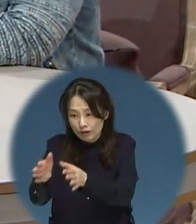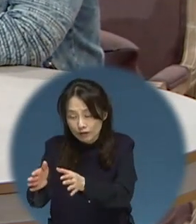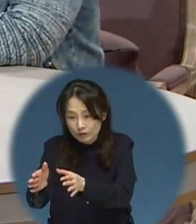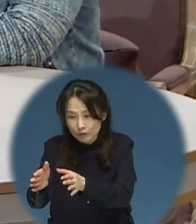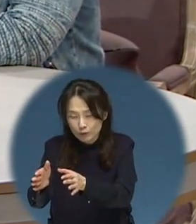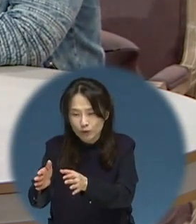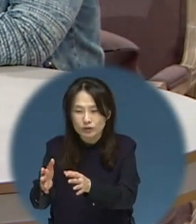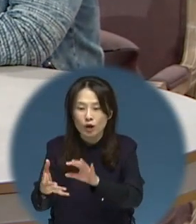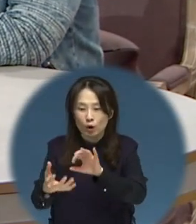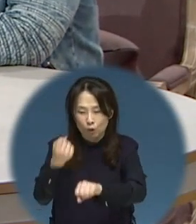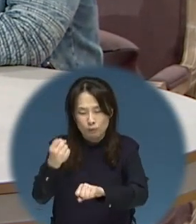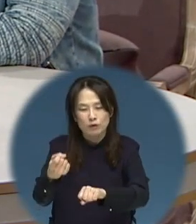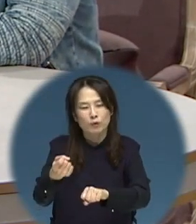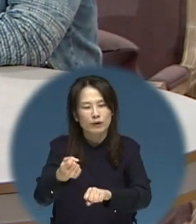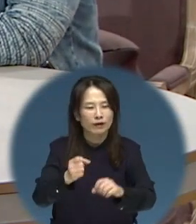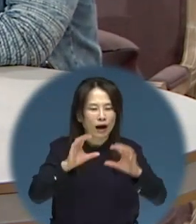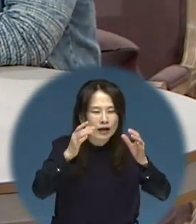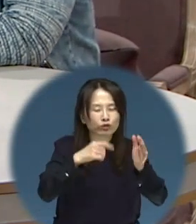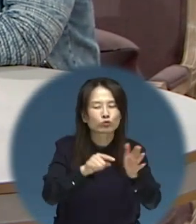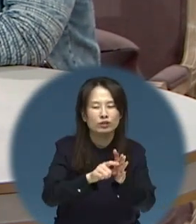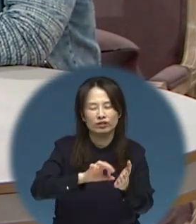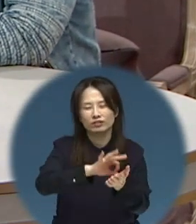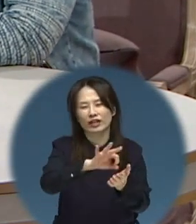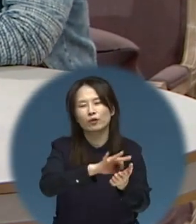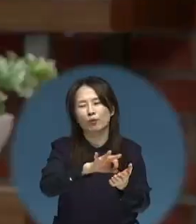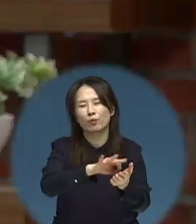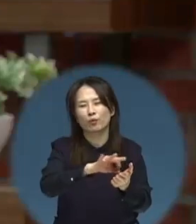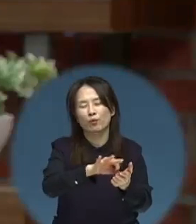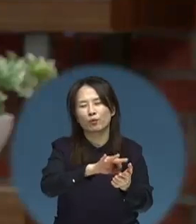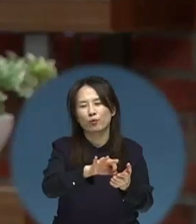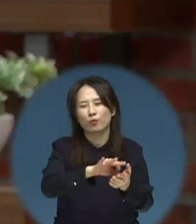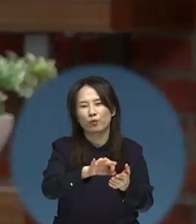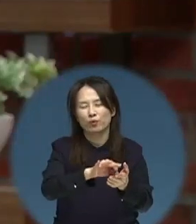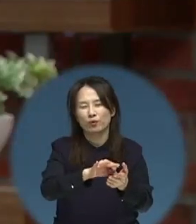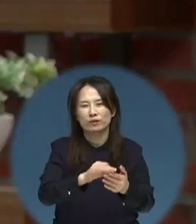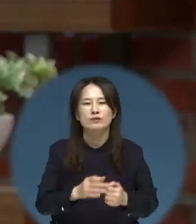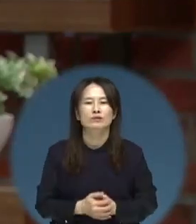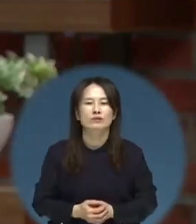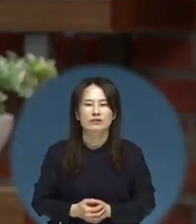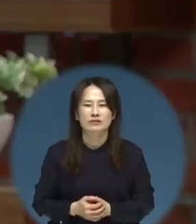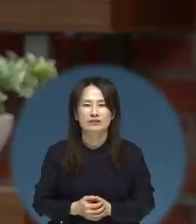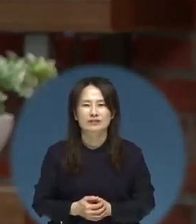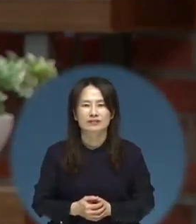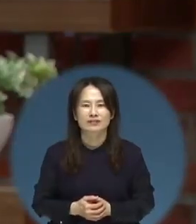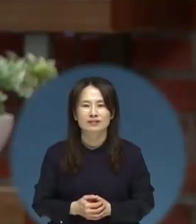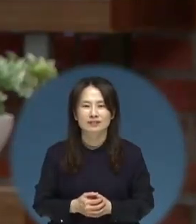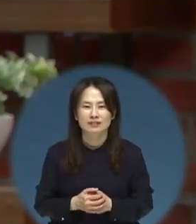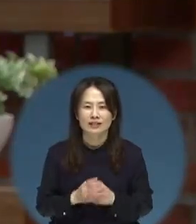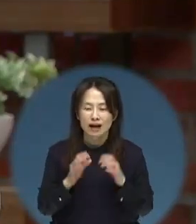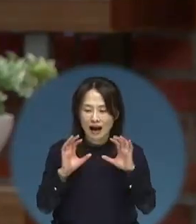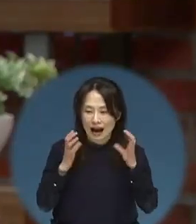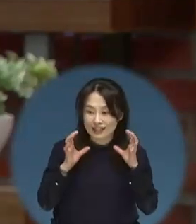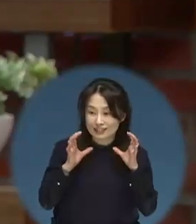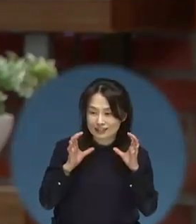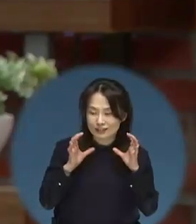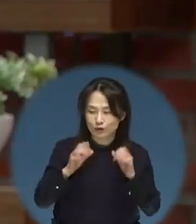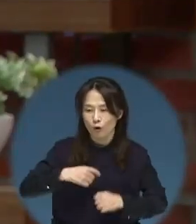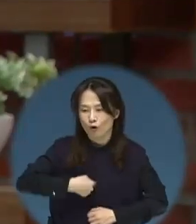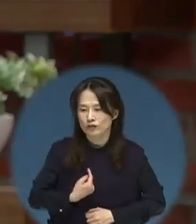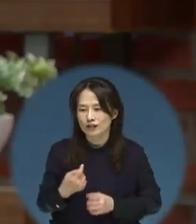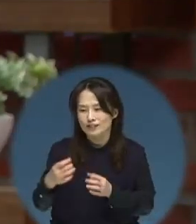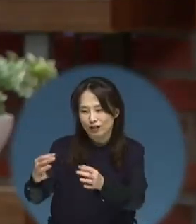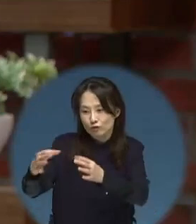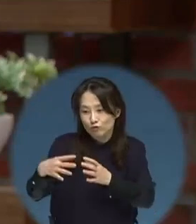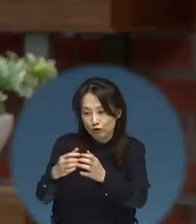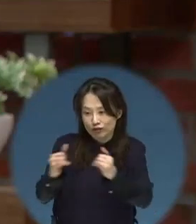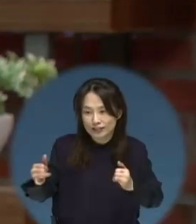바로 들어갈 수 있게 이렇게 하고 아이들이 선택해서 경쟁률도 높아요. 그래서 그리고 아이들도 그거를 자신의 후원자를 구할